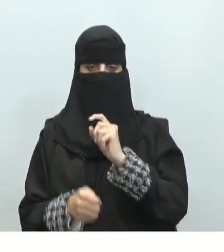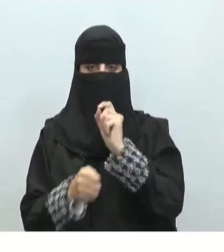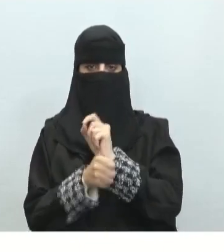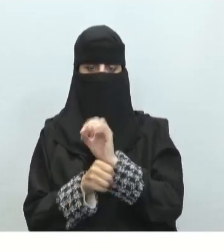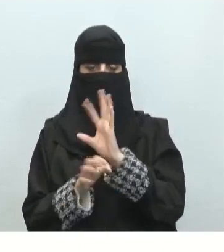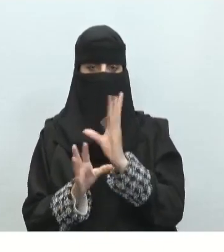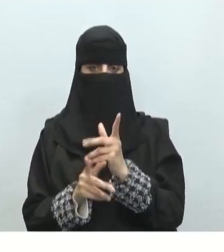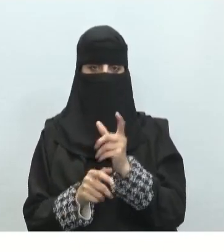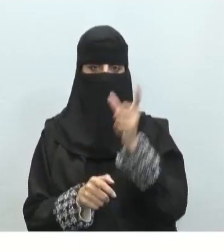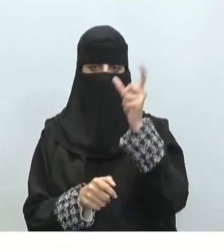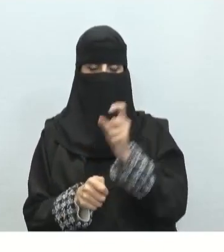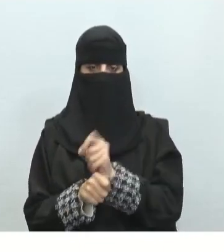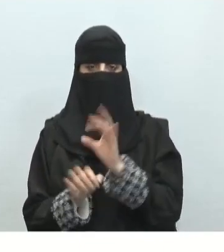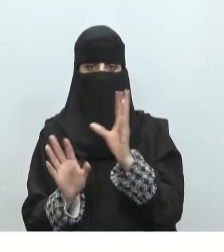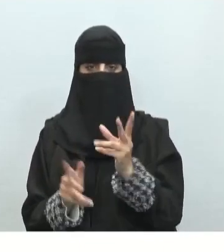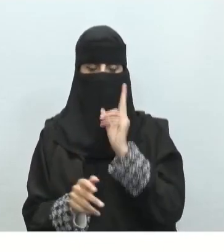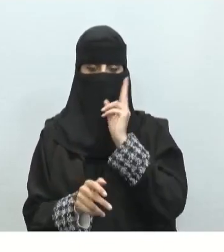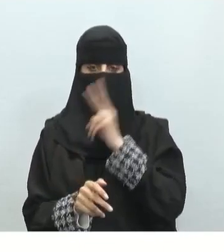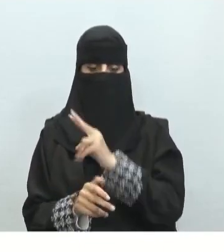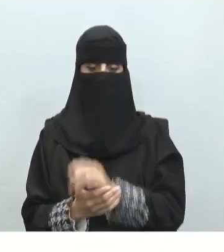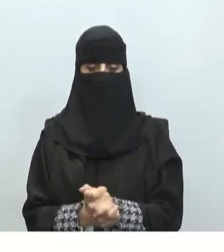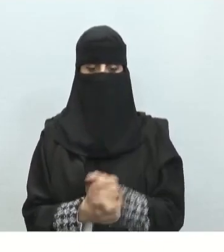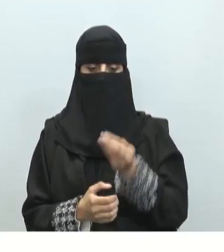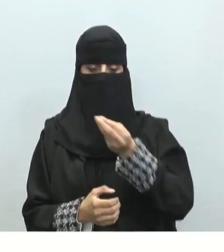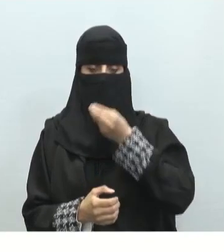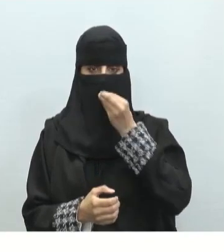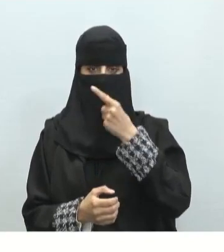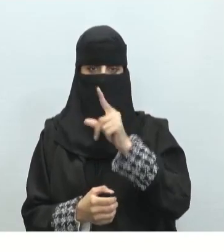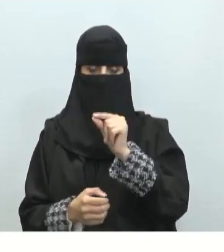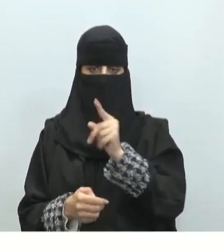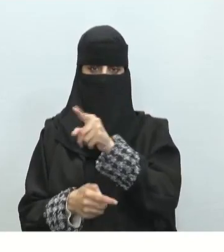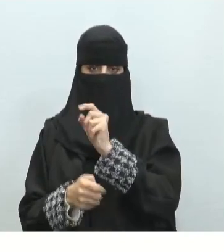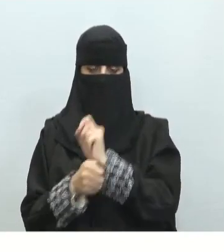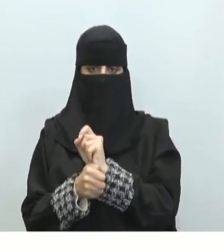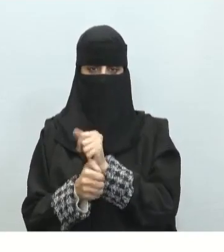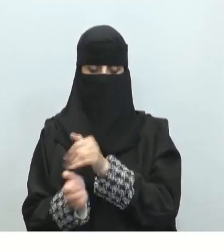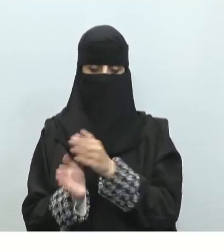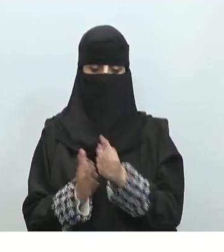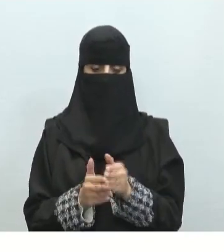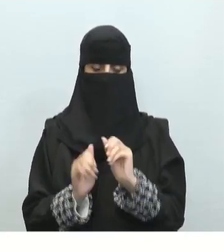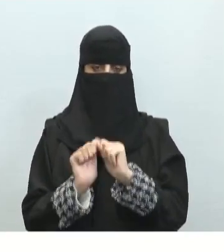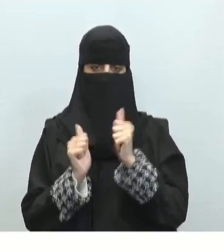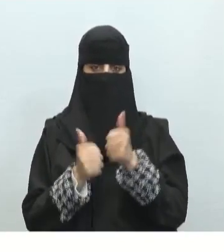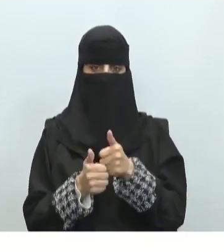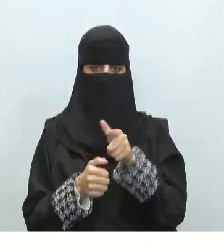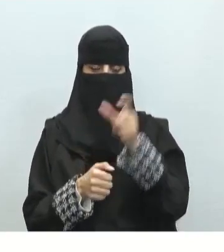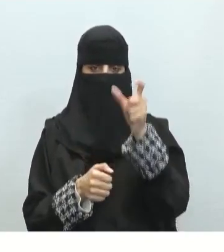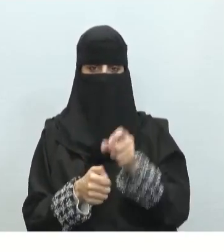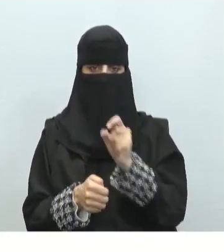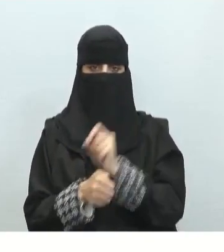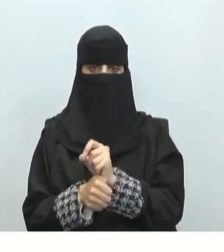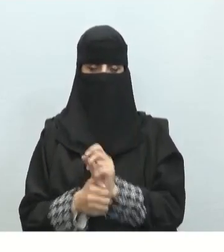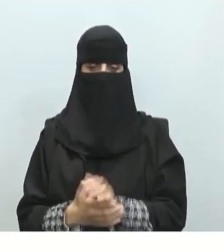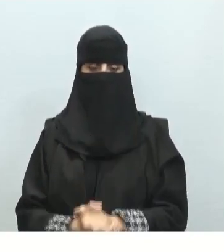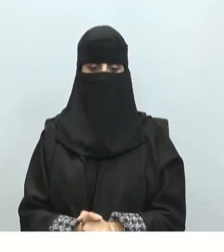اين الفعل تتناول الاسره الطعام اين الفعل من هذه